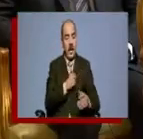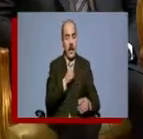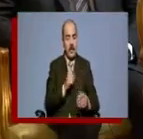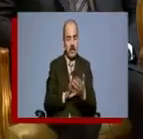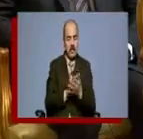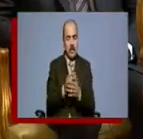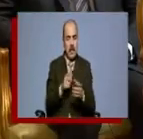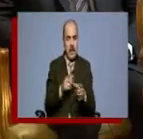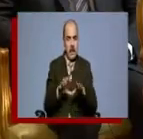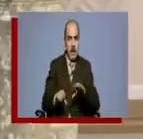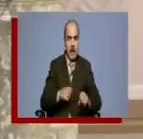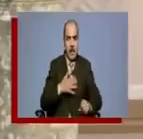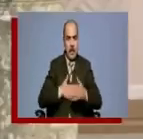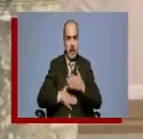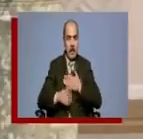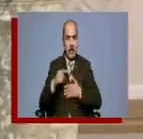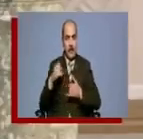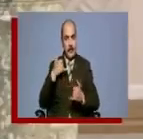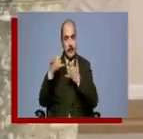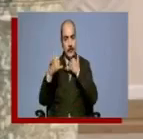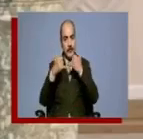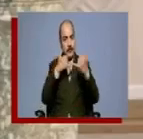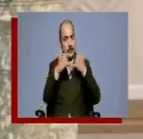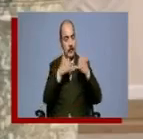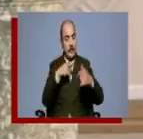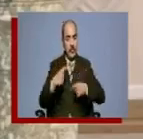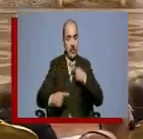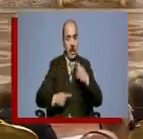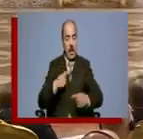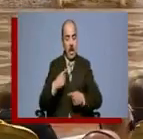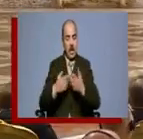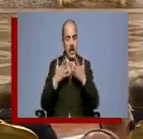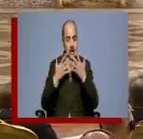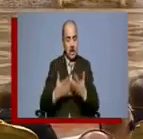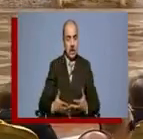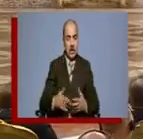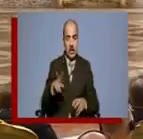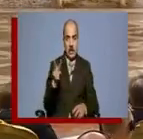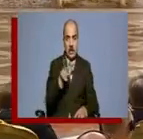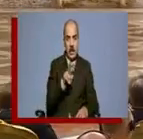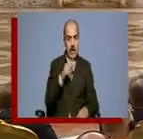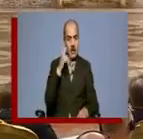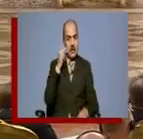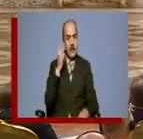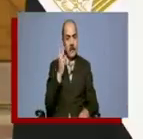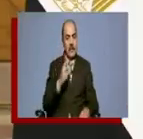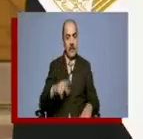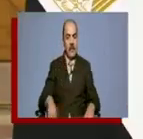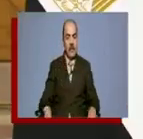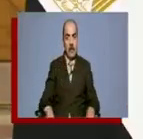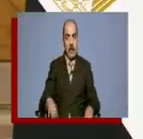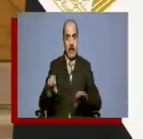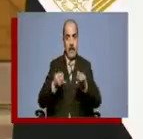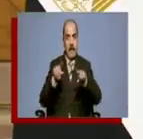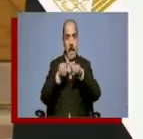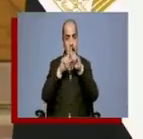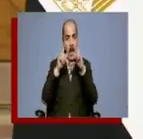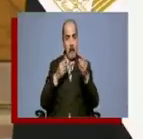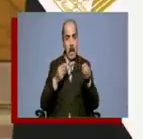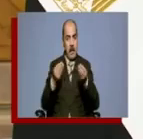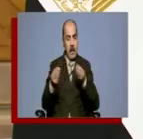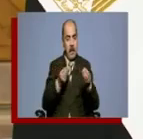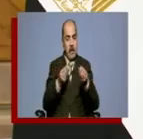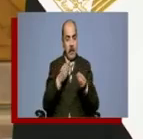تستوعب معنى الامن القومي المصري ظابط جيش مصري يعني مر بكل التجارب التقليديه غير التقليديه مرورا